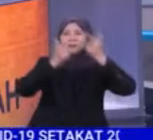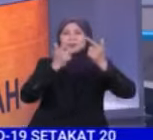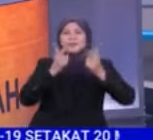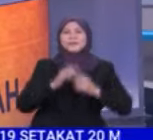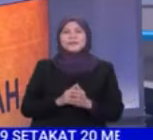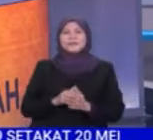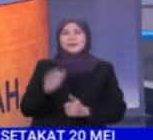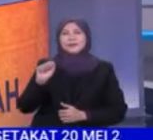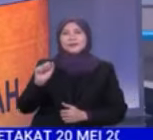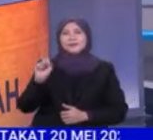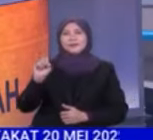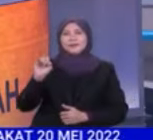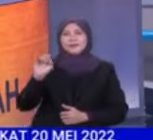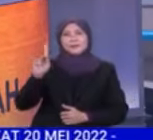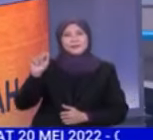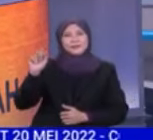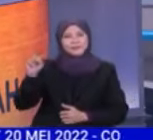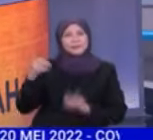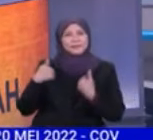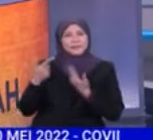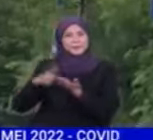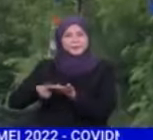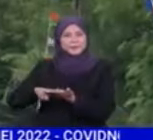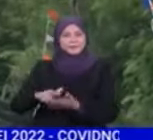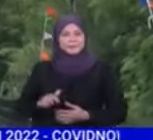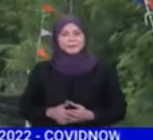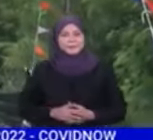Nur Ashikin Harun ada laporannya.